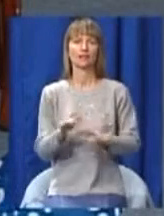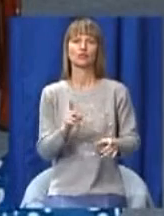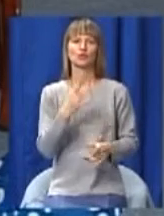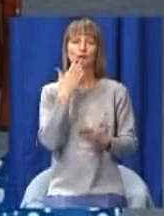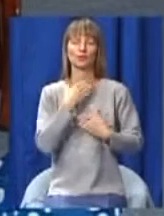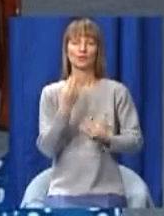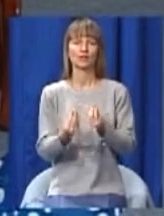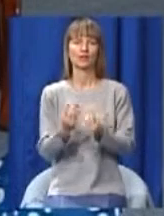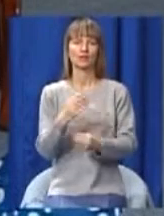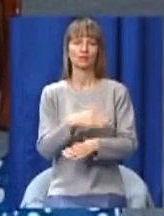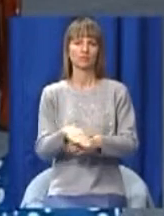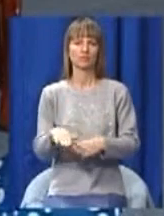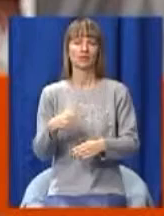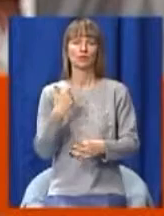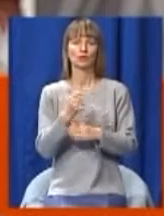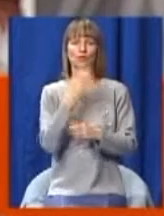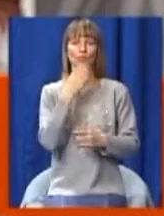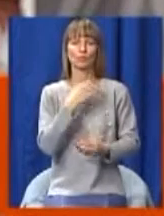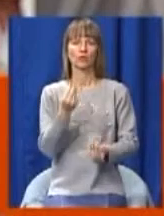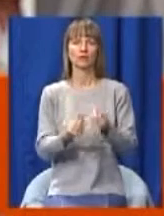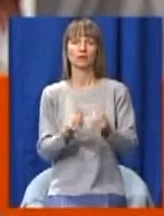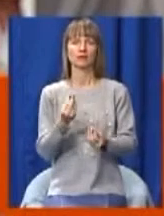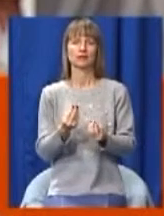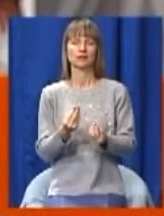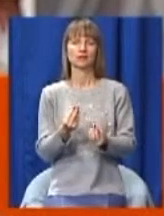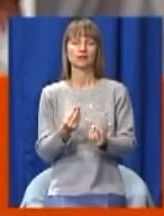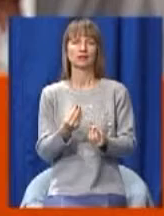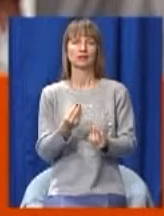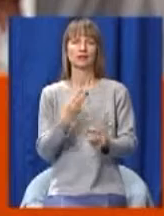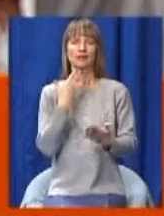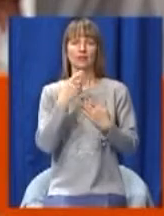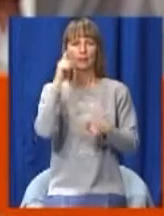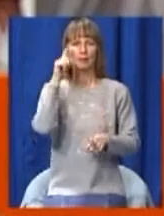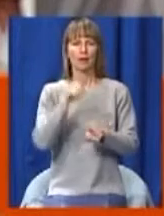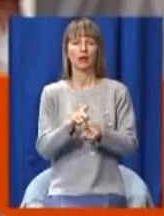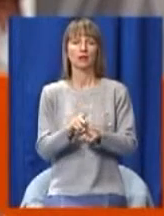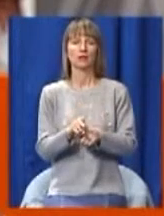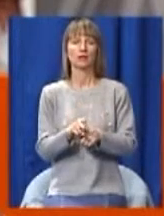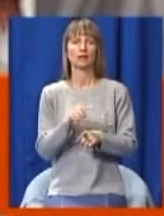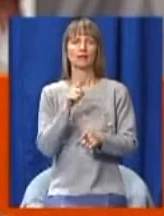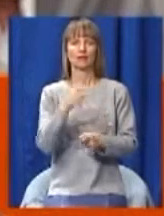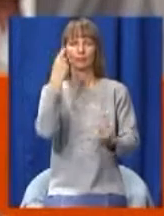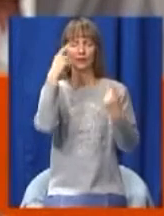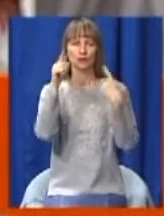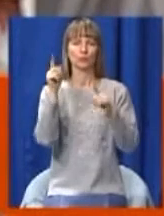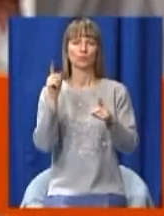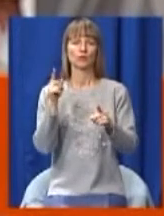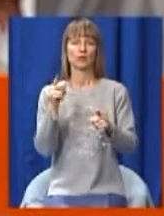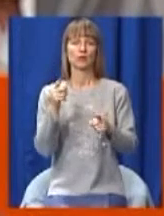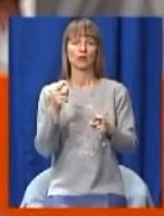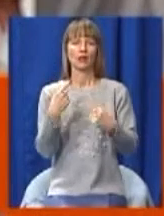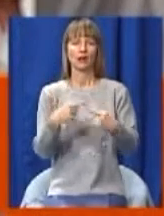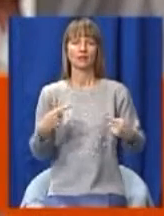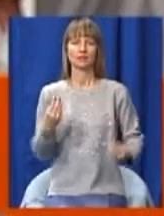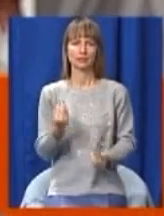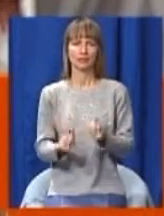полюбляєш гратися на подвір'ї? Я дуже полюбляю гратися зі своїм братом. Він придумує будь-які